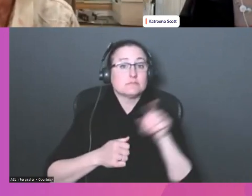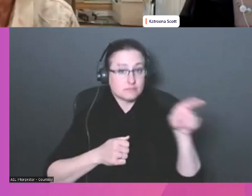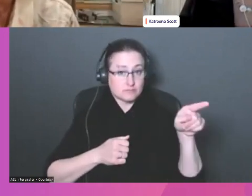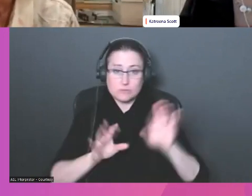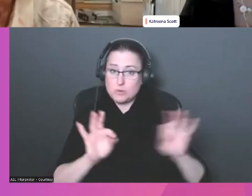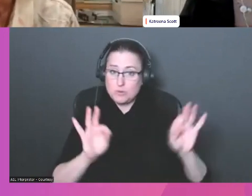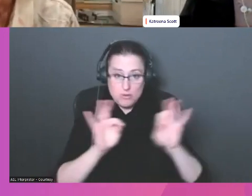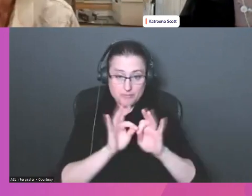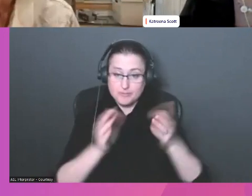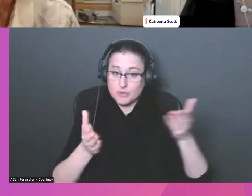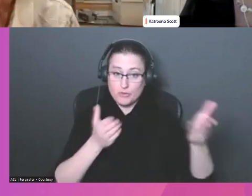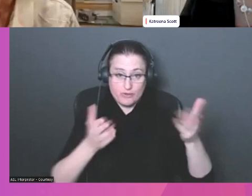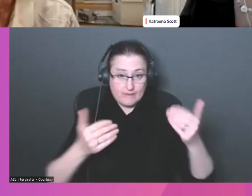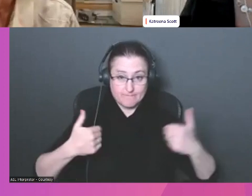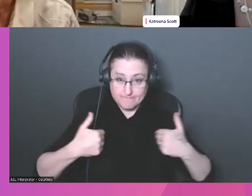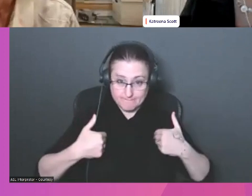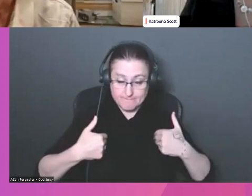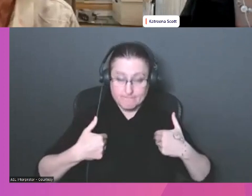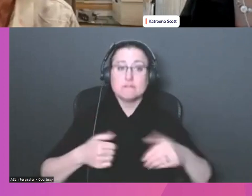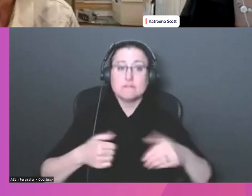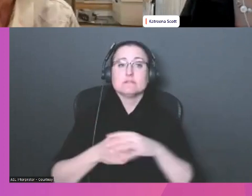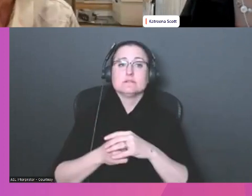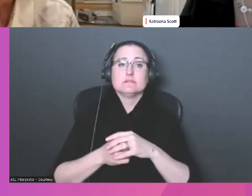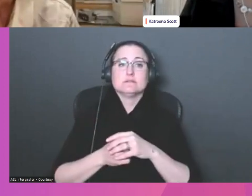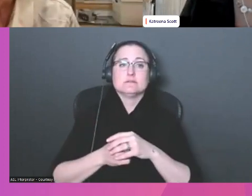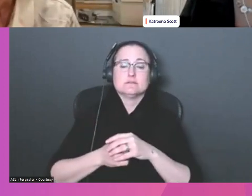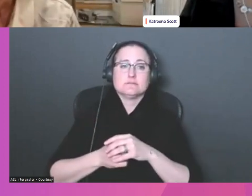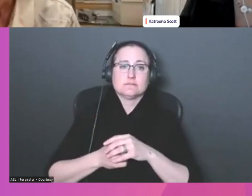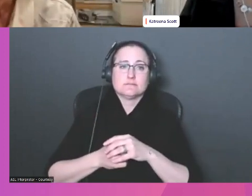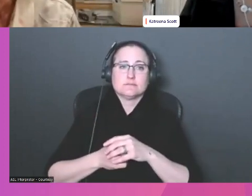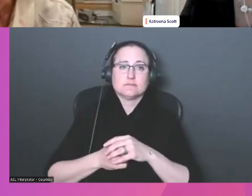Ce sont des services très importants